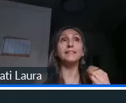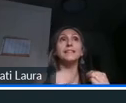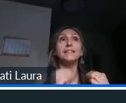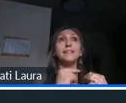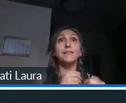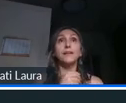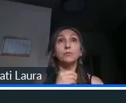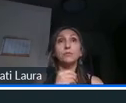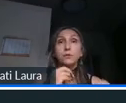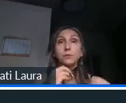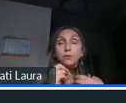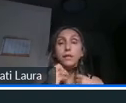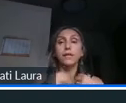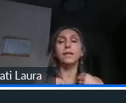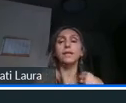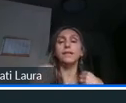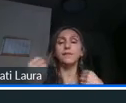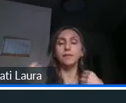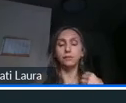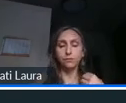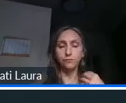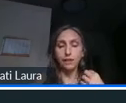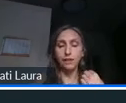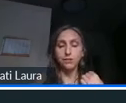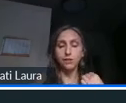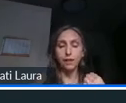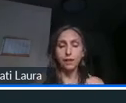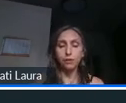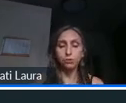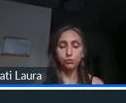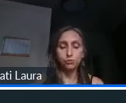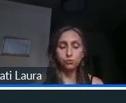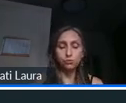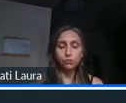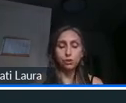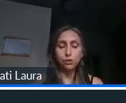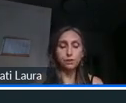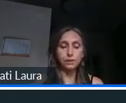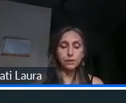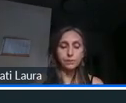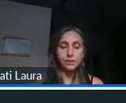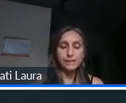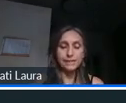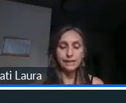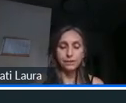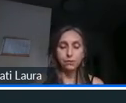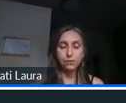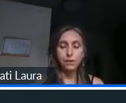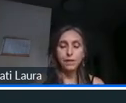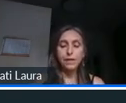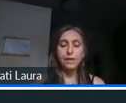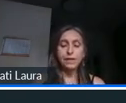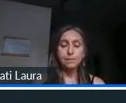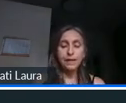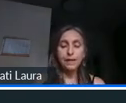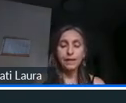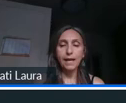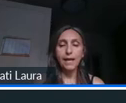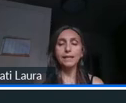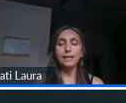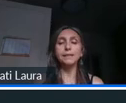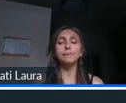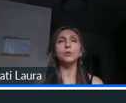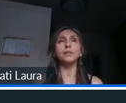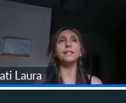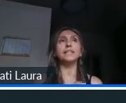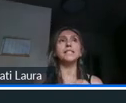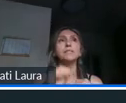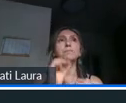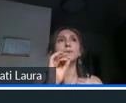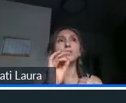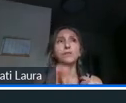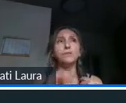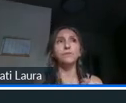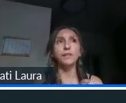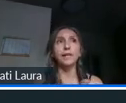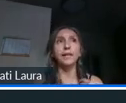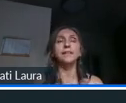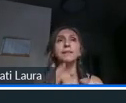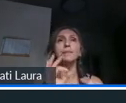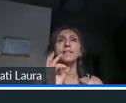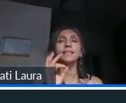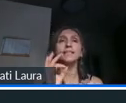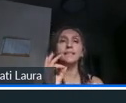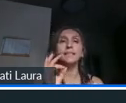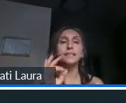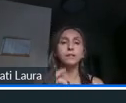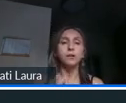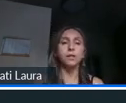sui dati ad elevato valore, che è diventato efficace all'8 giugno di quest'anno, che parla anche di modalità